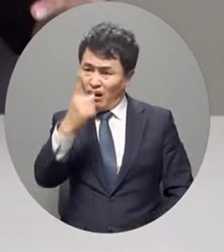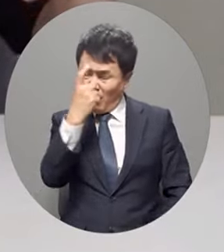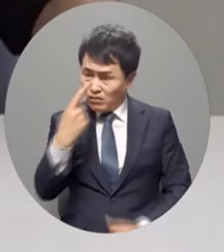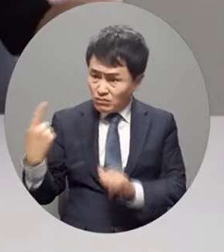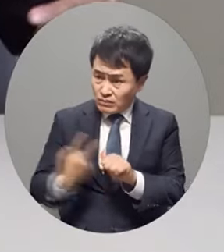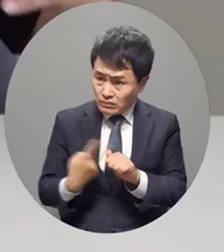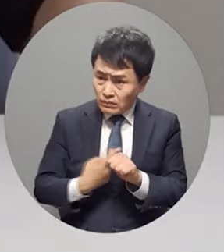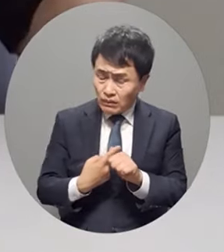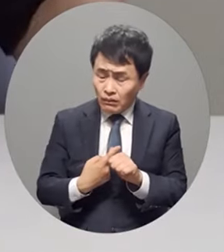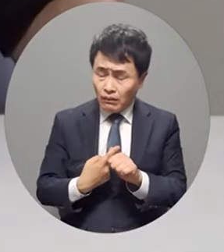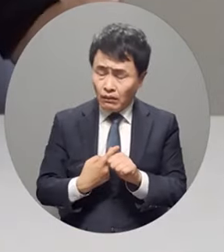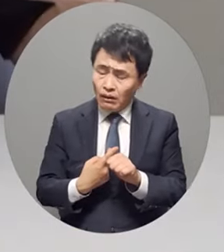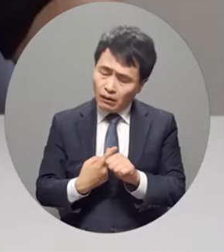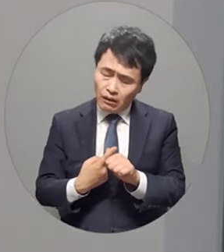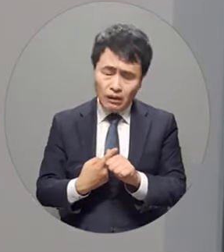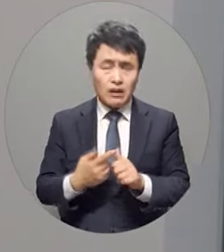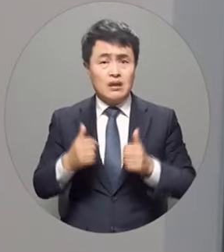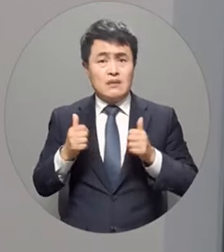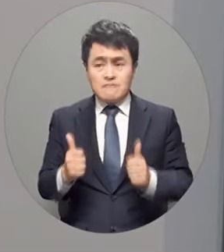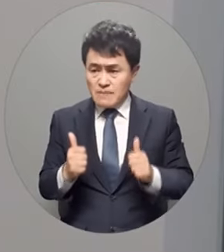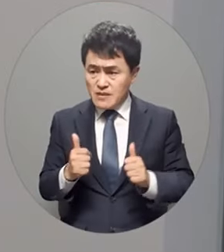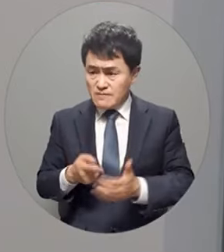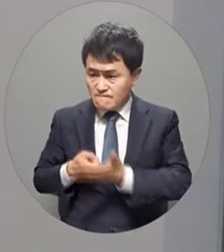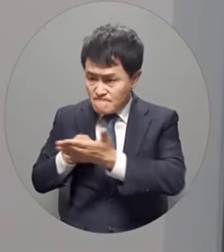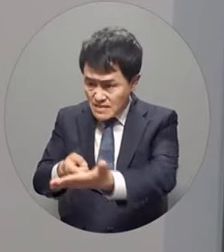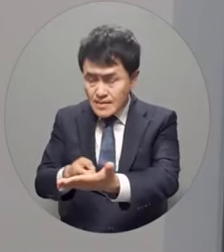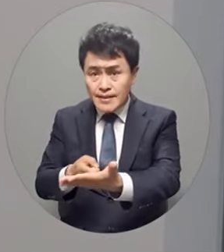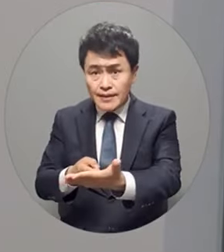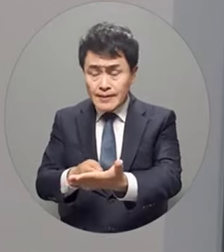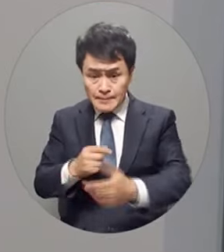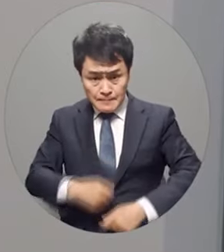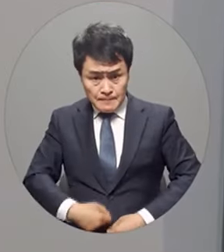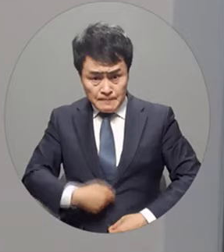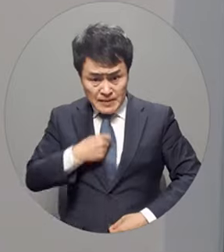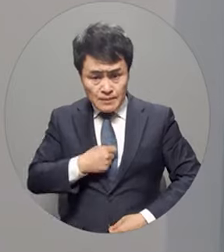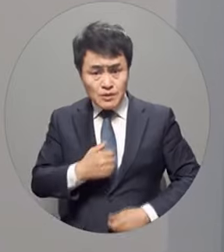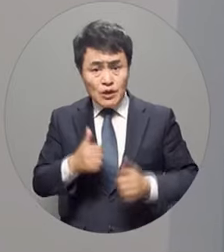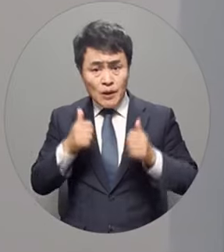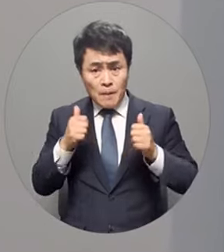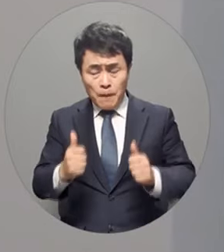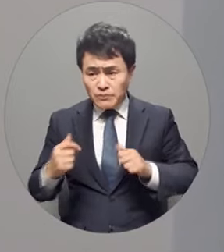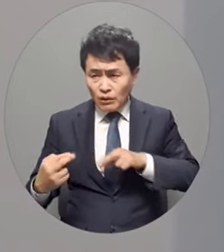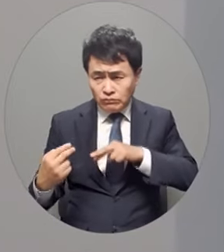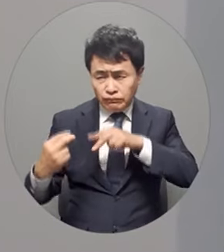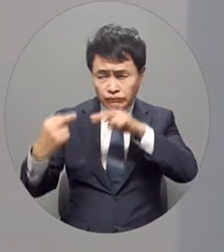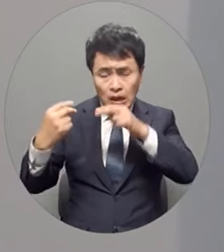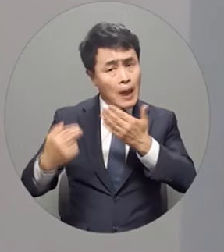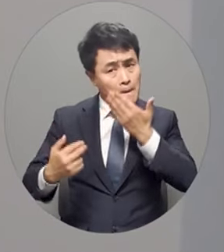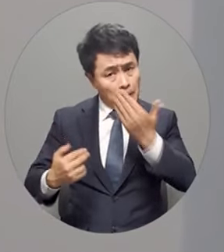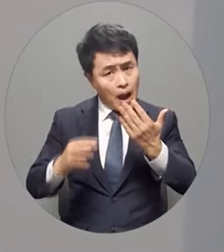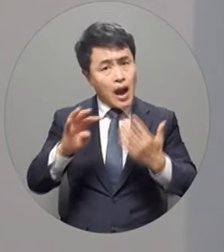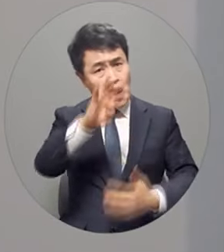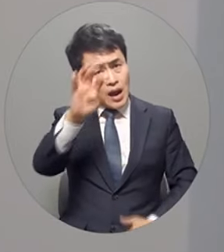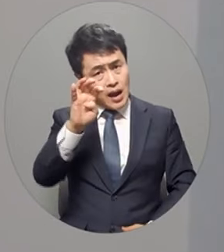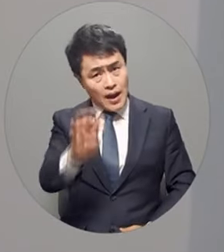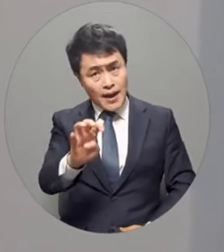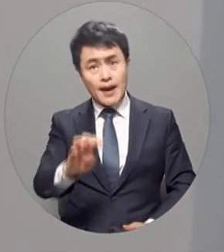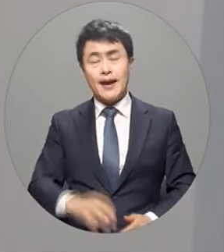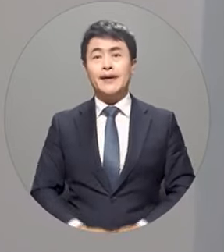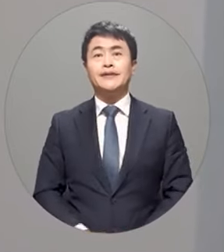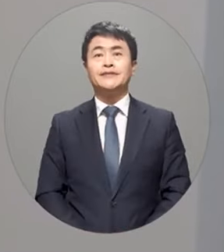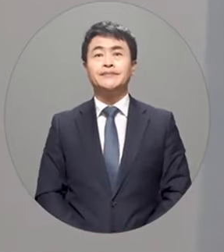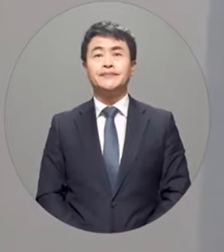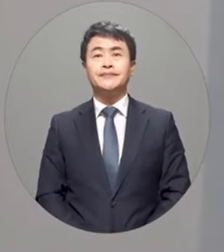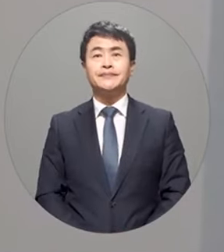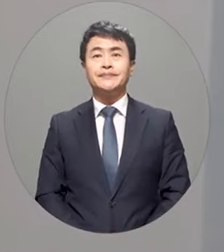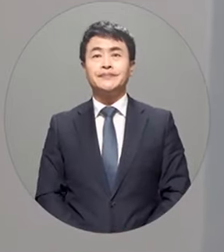이어지면 법적 조치를 하겠다고 밝힌만큼 진실공방이 법적 다툼으로 이어질 가능성도 있어 보입니다 MBC 뉴스